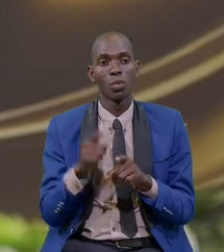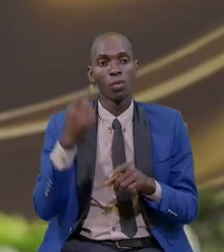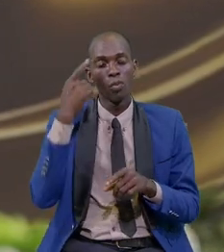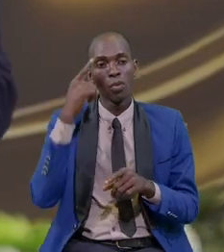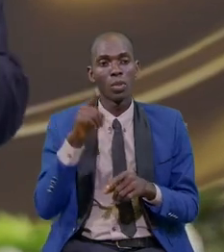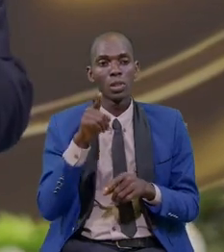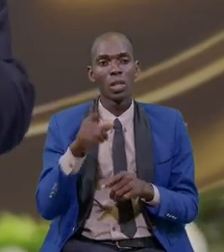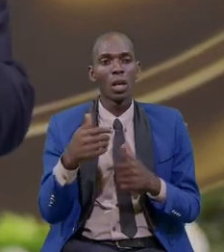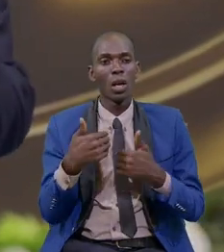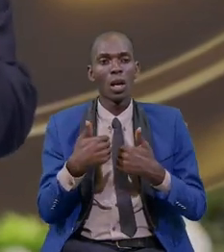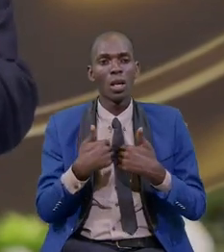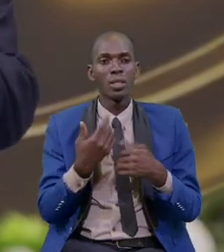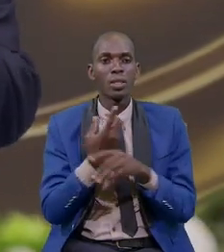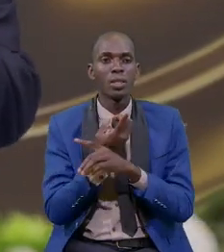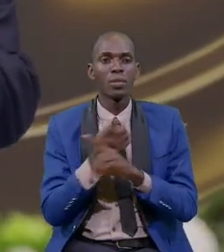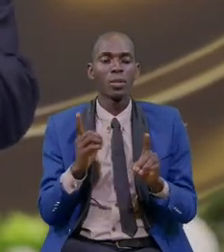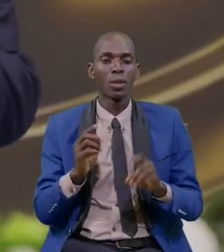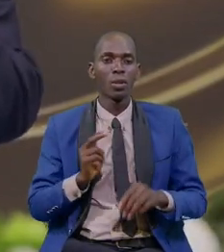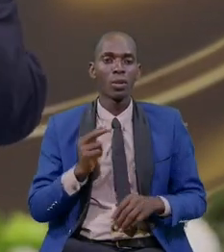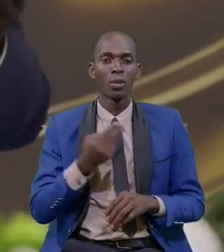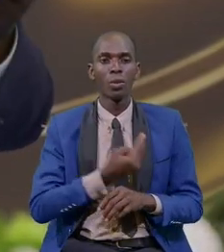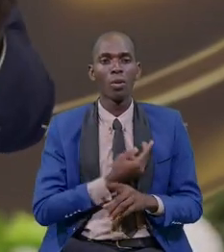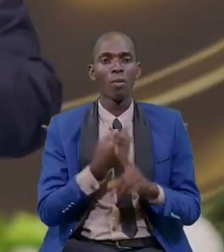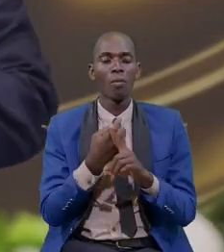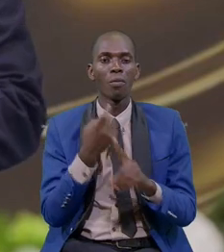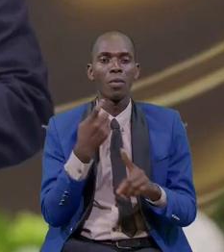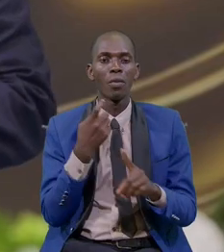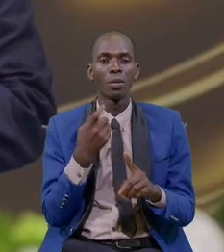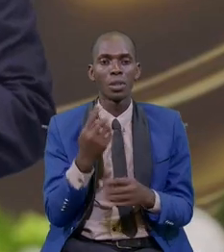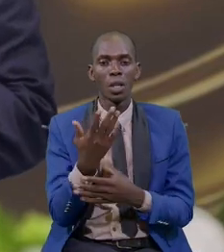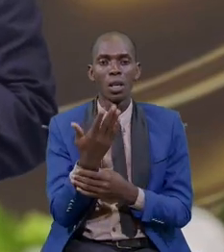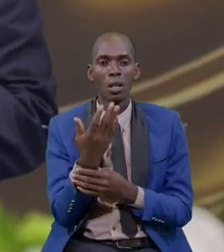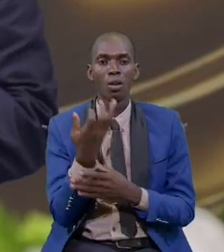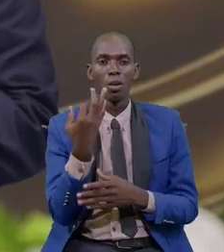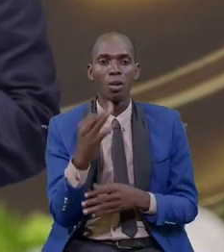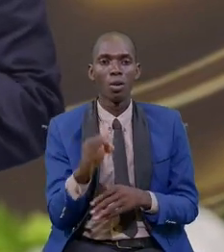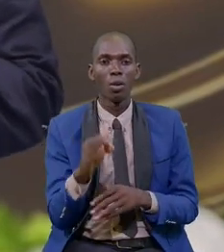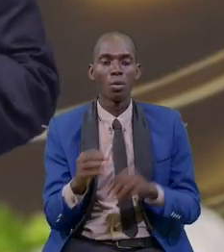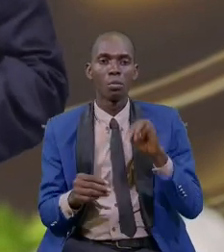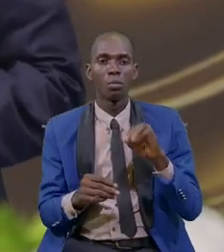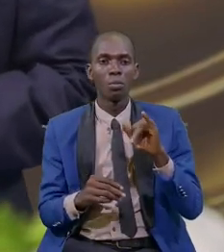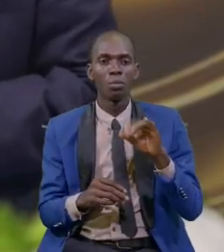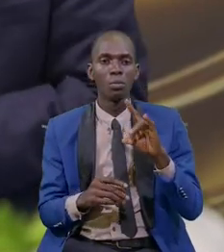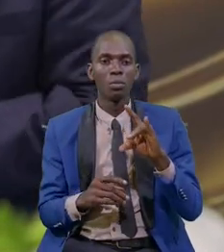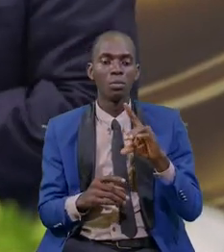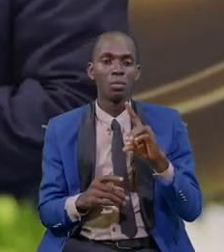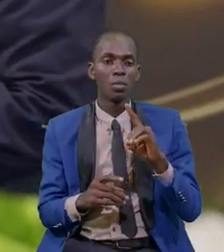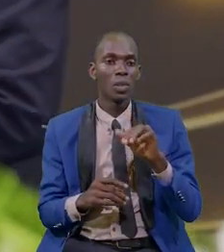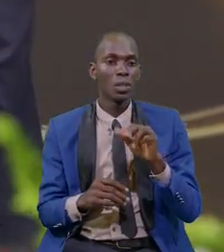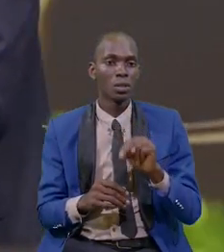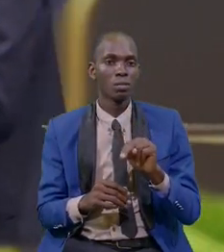nous as délivrés de la main de Madian.